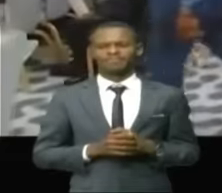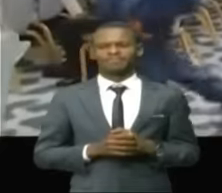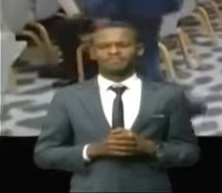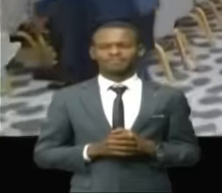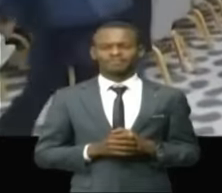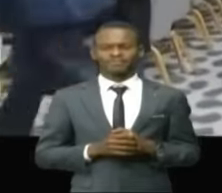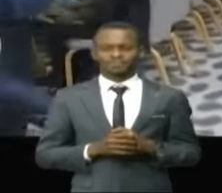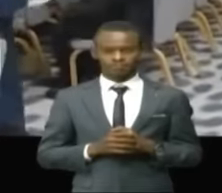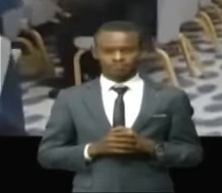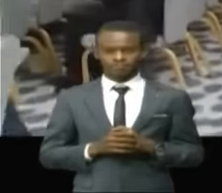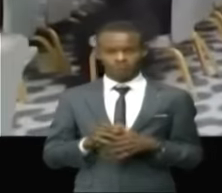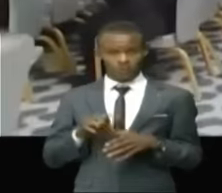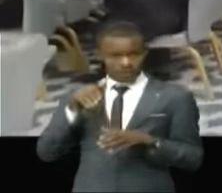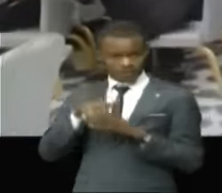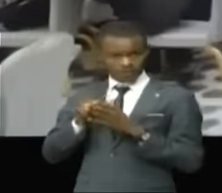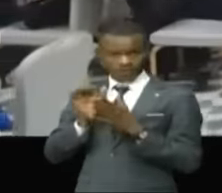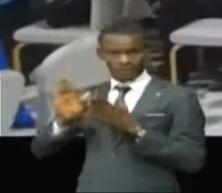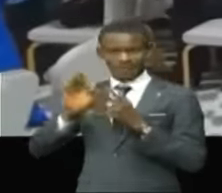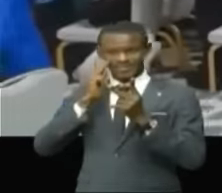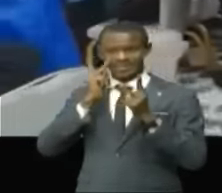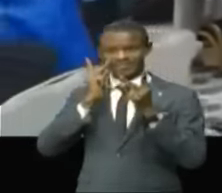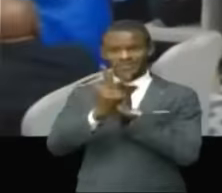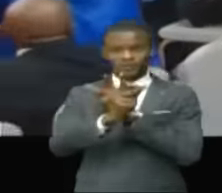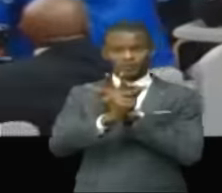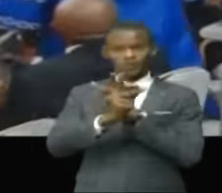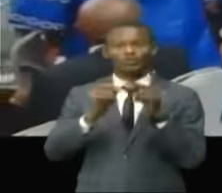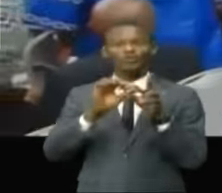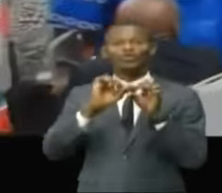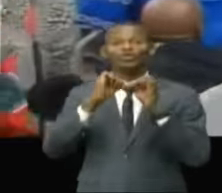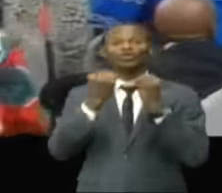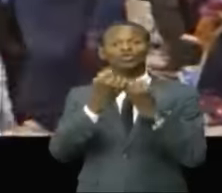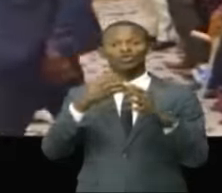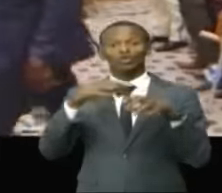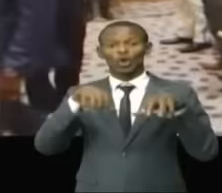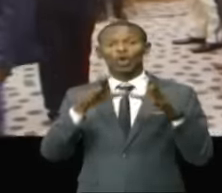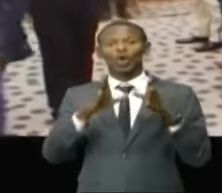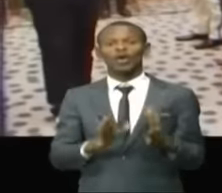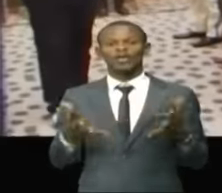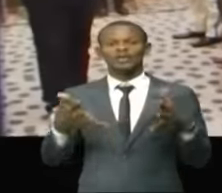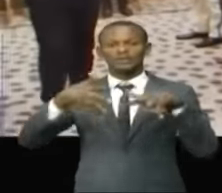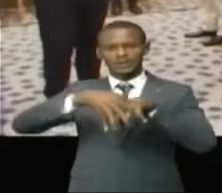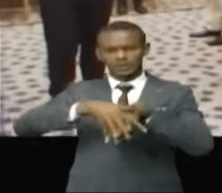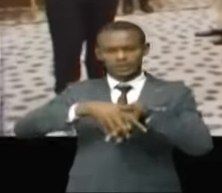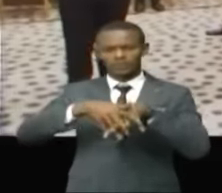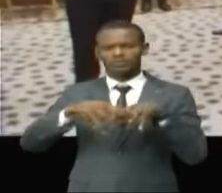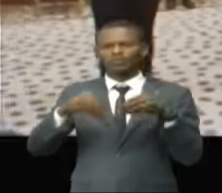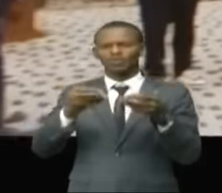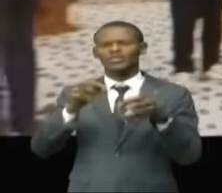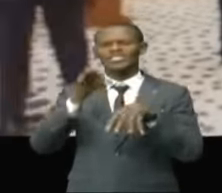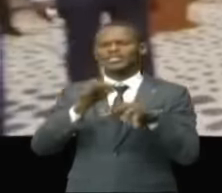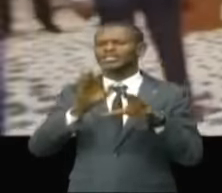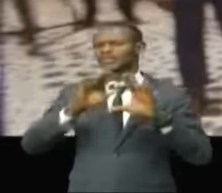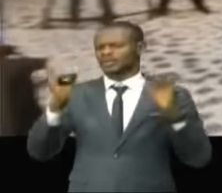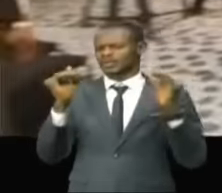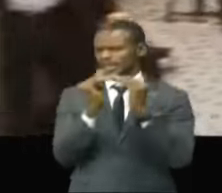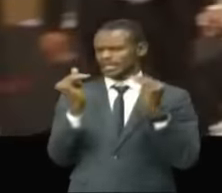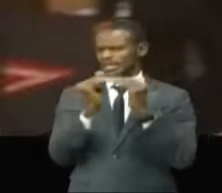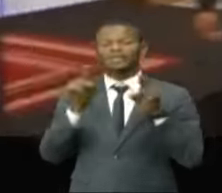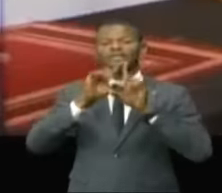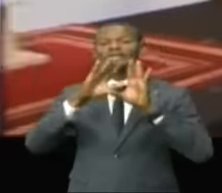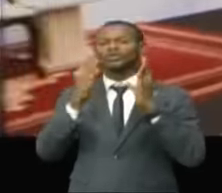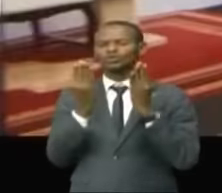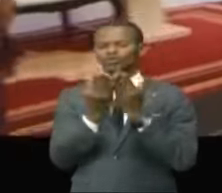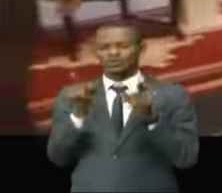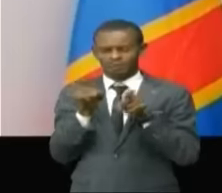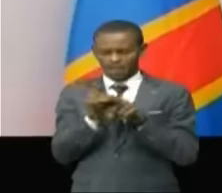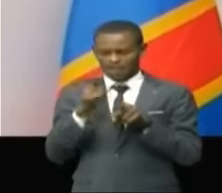C'est dans sa vision d'une société congolaise inclusive, fondée sur l'égalité des chances et protection de tous, particulièrement des compatriotes avec